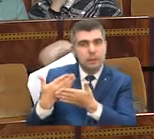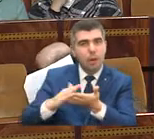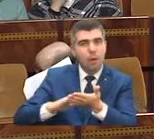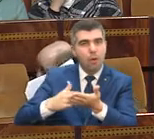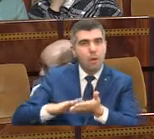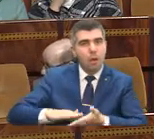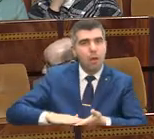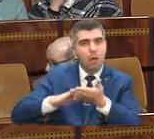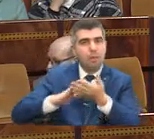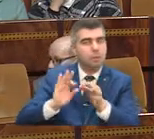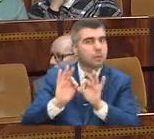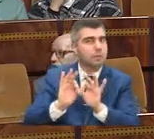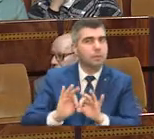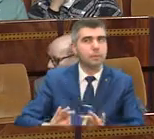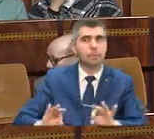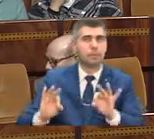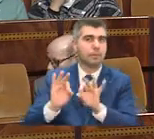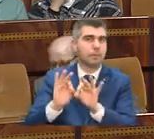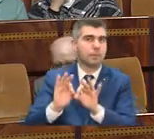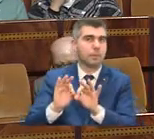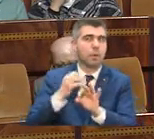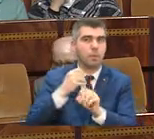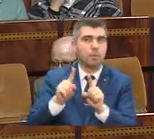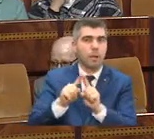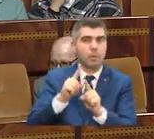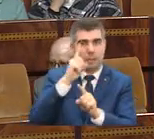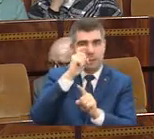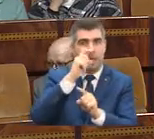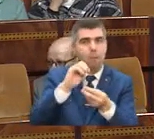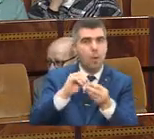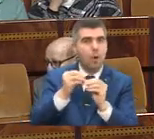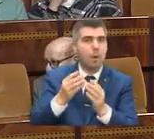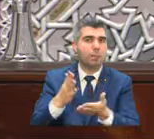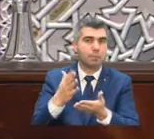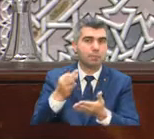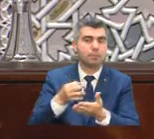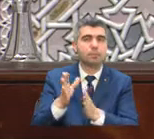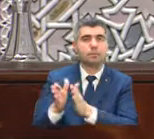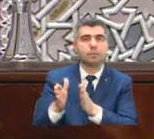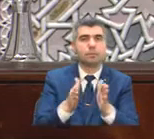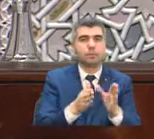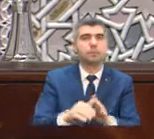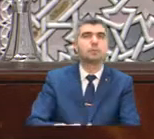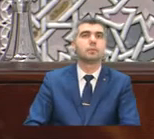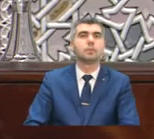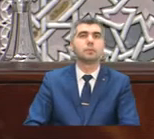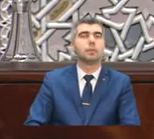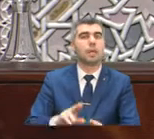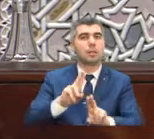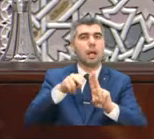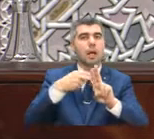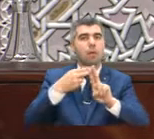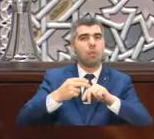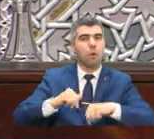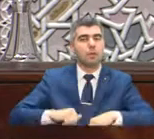أنها تخرجنا من هذه الأزمة الاقتصادية اللي كنعيشوها. شكرا. كلمة للسيد الوزير الجواب.